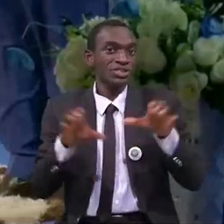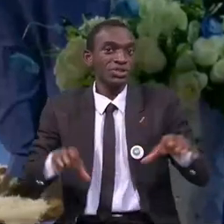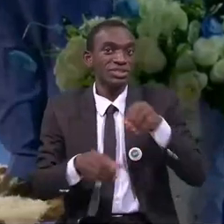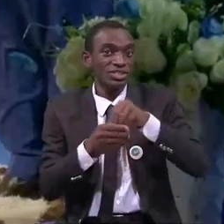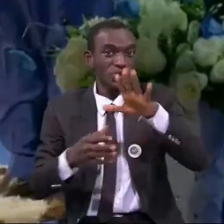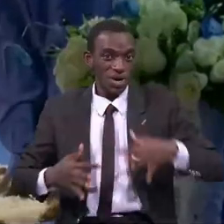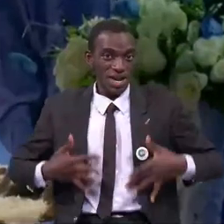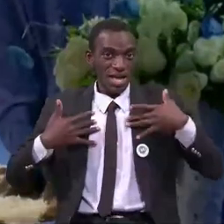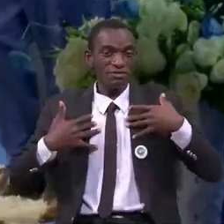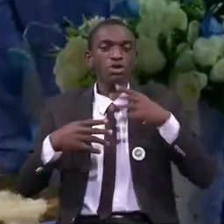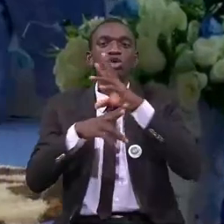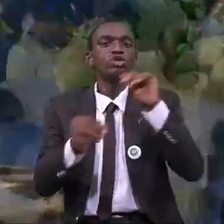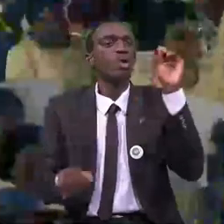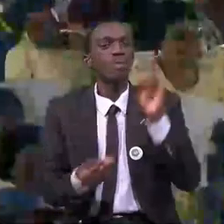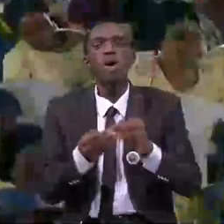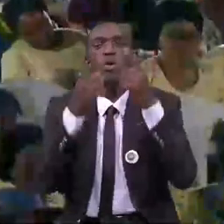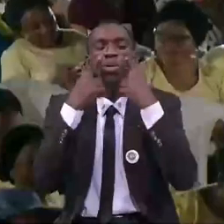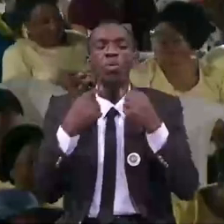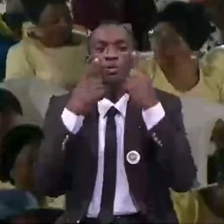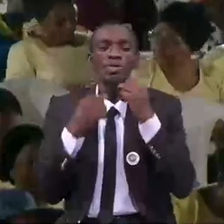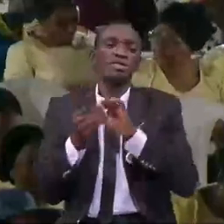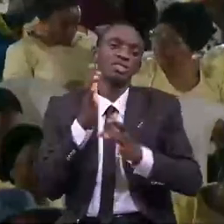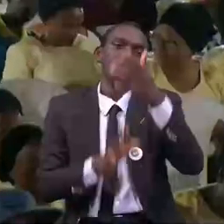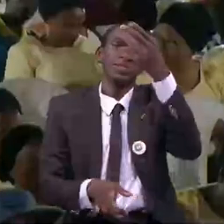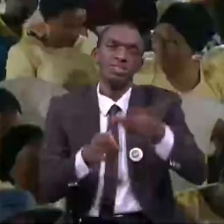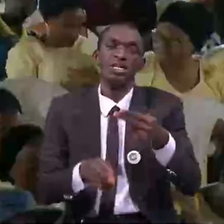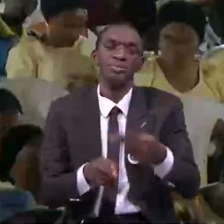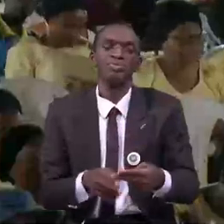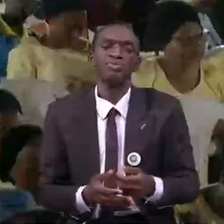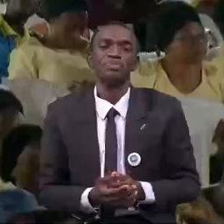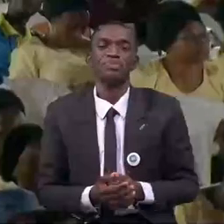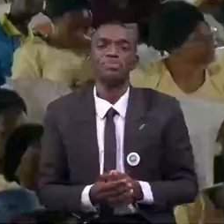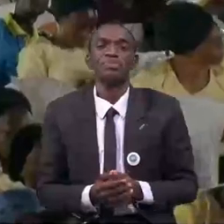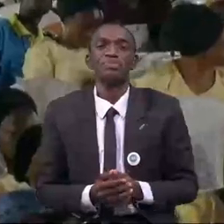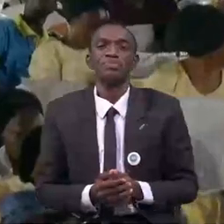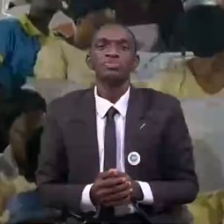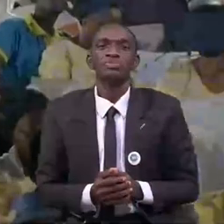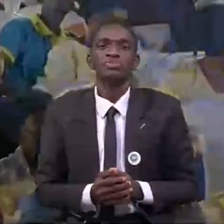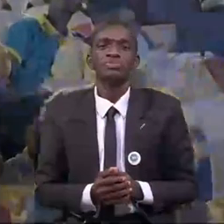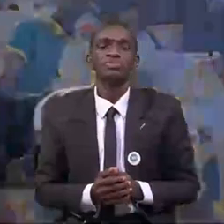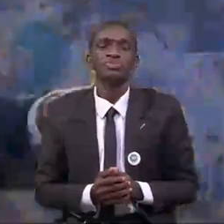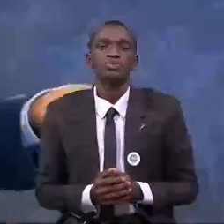pleurer par l'action du Seigneur dans votre vie ce soir vous n'allez plus